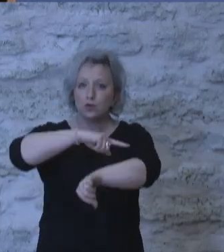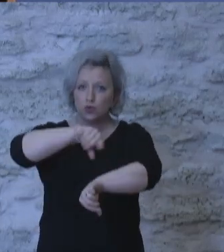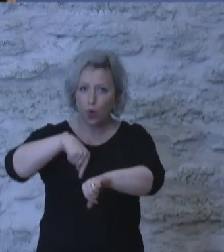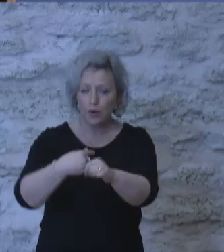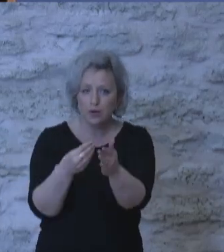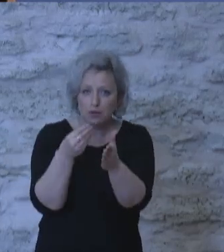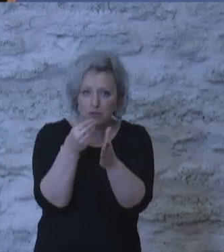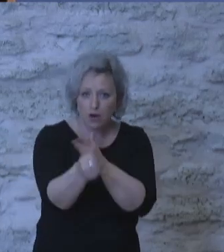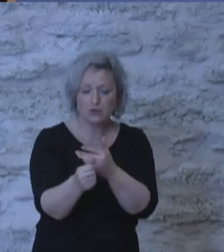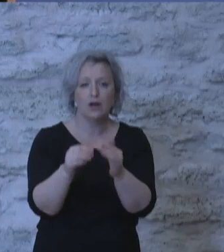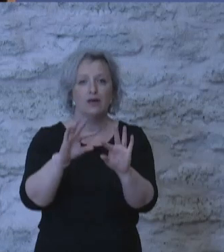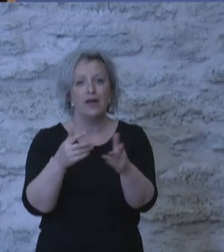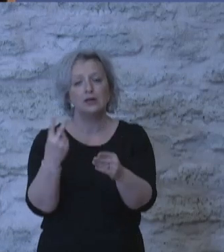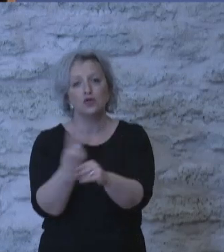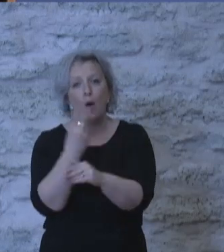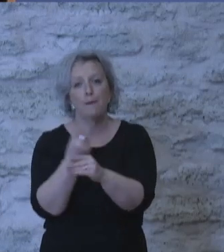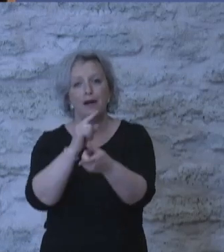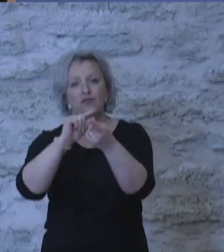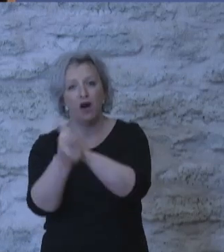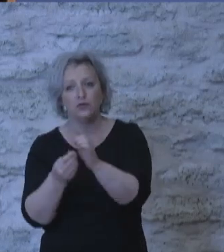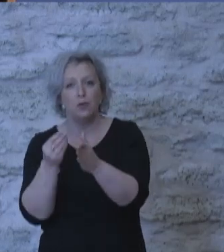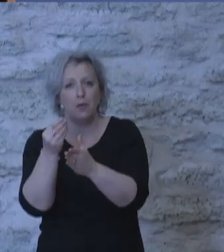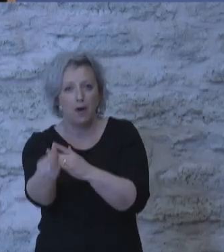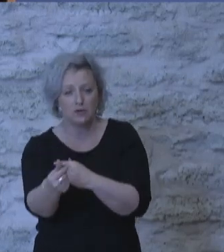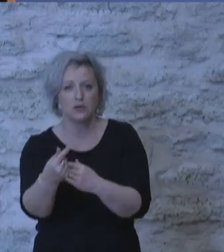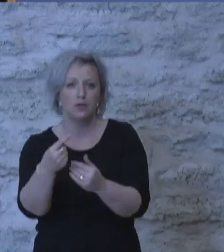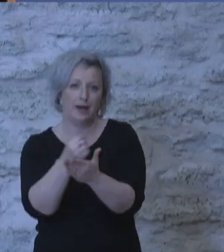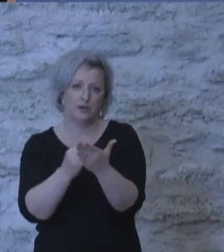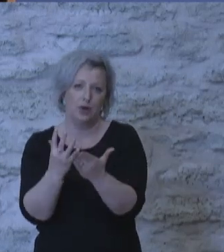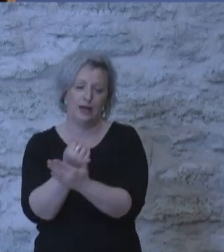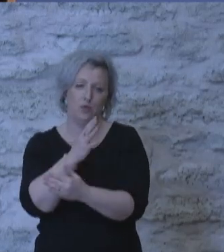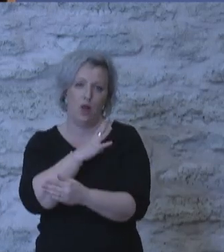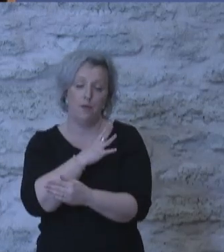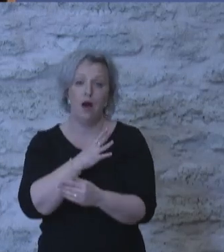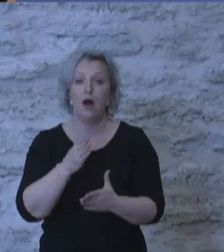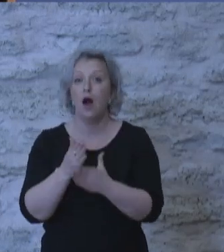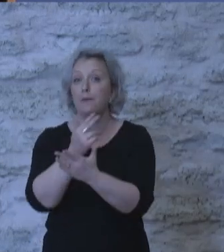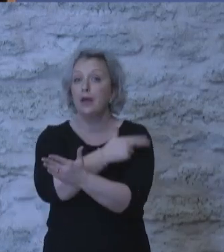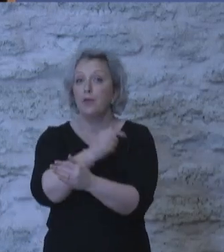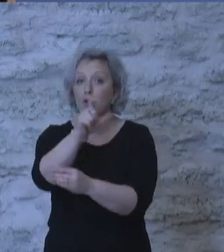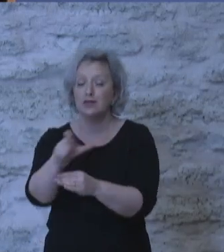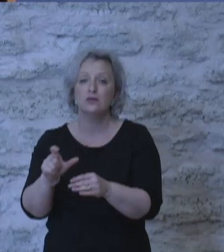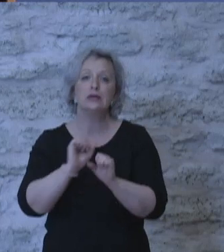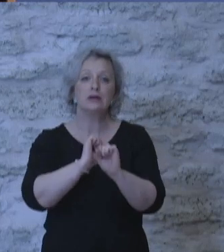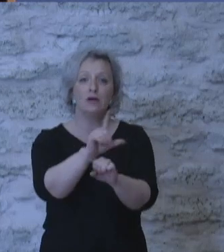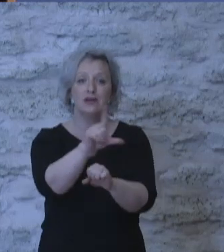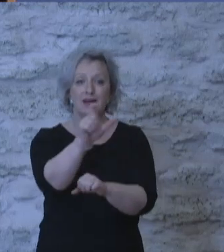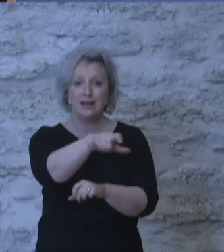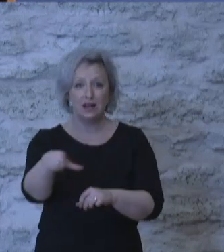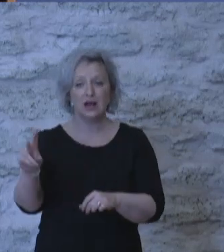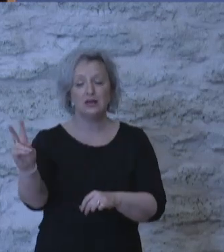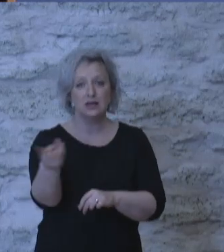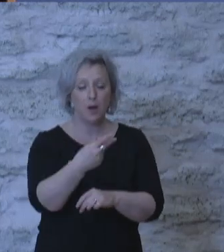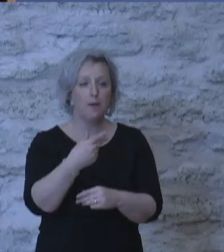vahetuste maksmise osas, muide ka abipolitseinikud ja kaitseliitlased, kes on praegu kaasatud nii